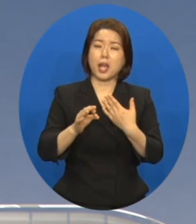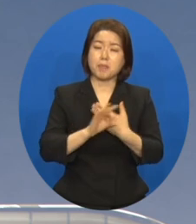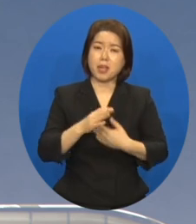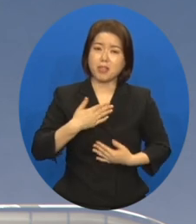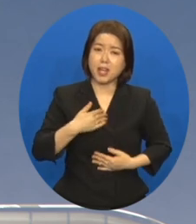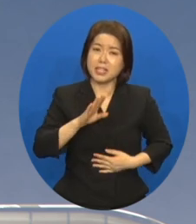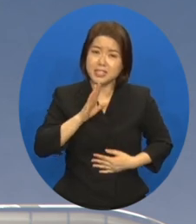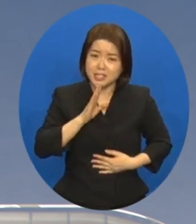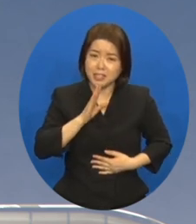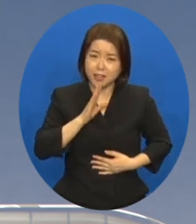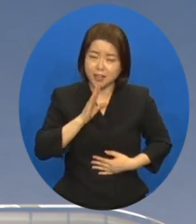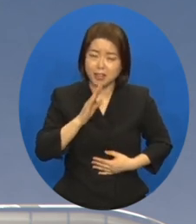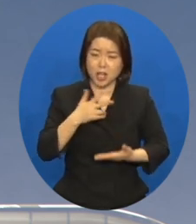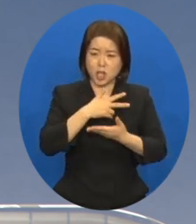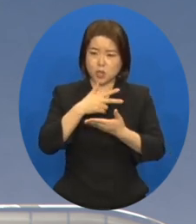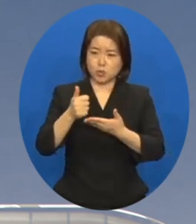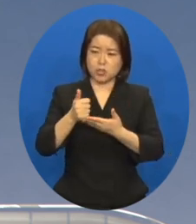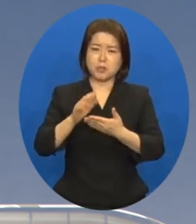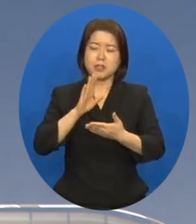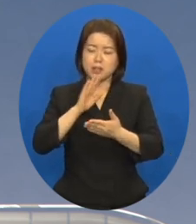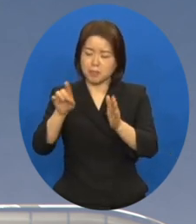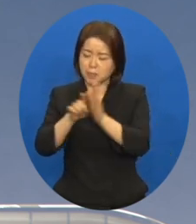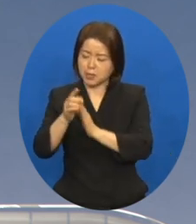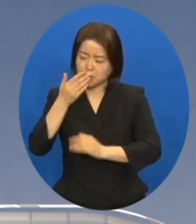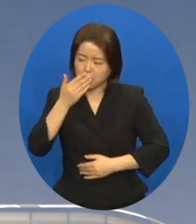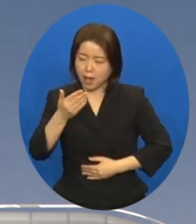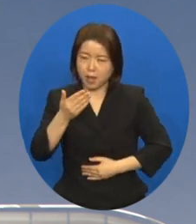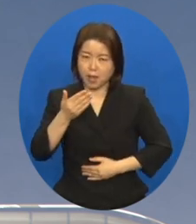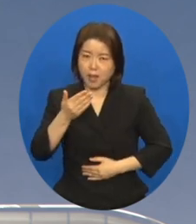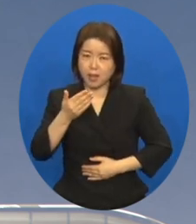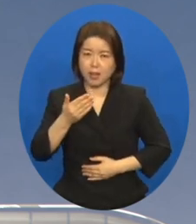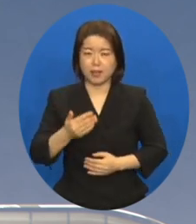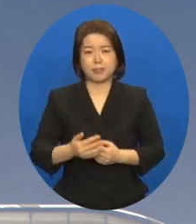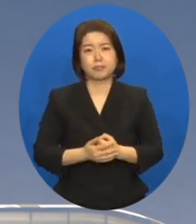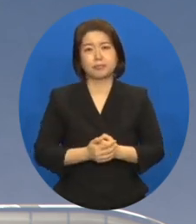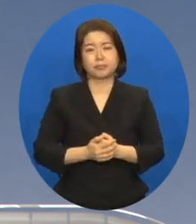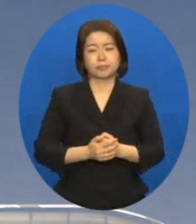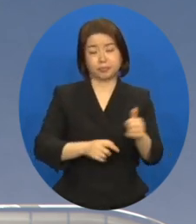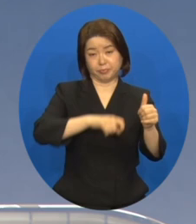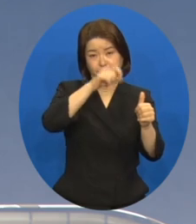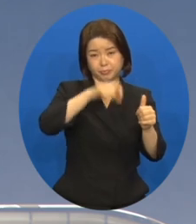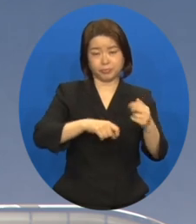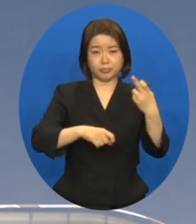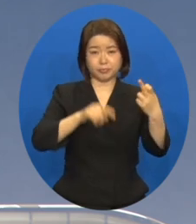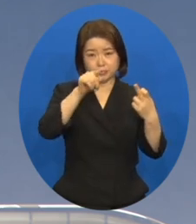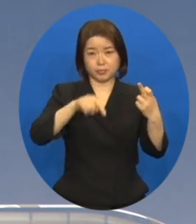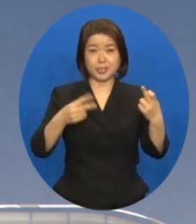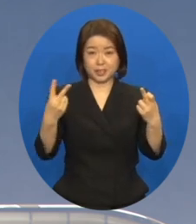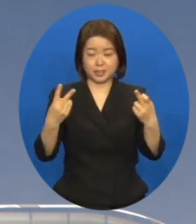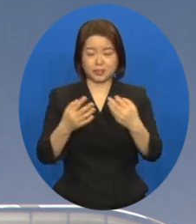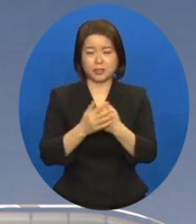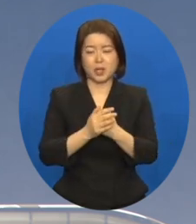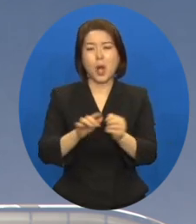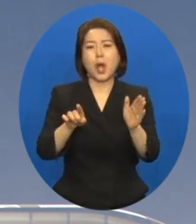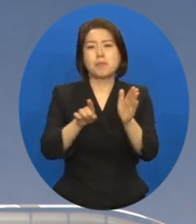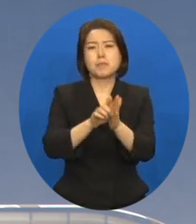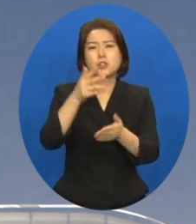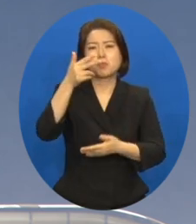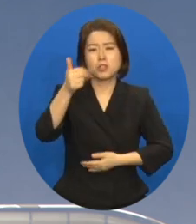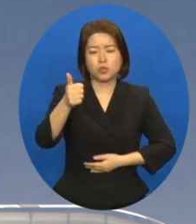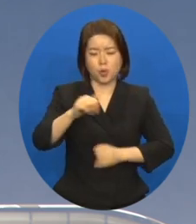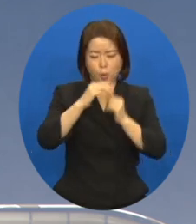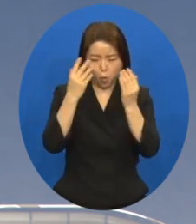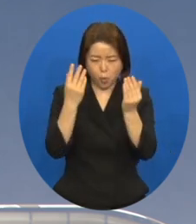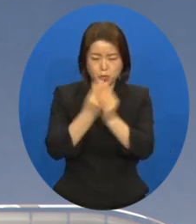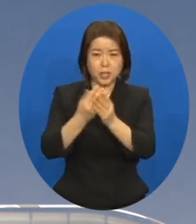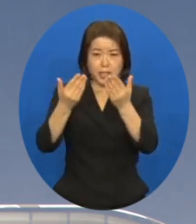진짜 주님을 정말 믿을 수 있을까? 히브리서 12장 2절에 믿음의 주요 온전하게 하시는